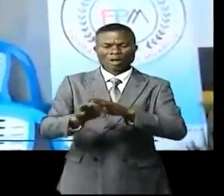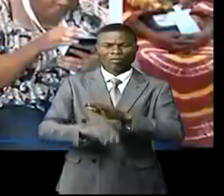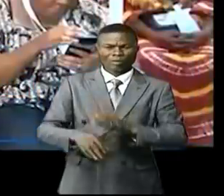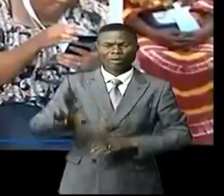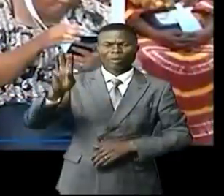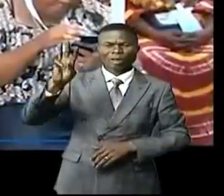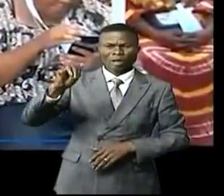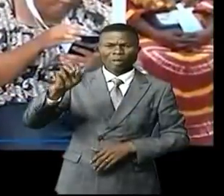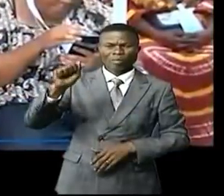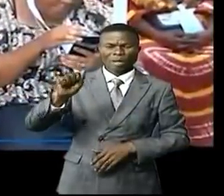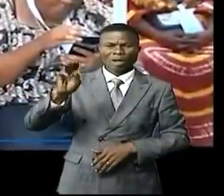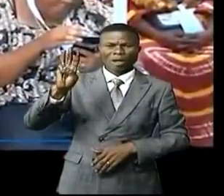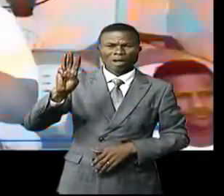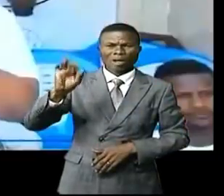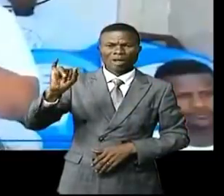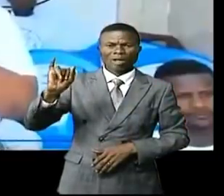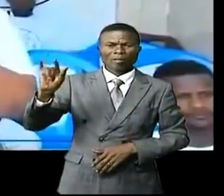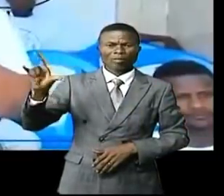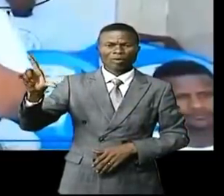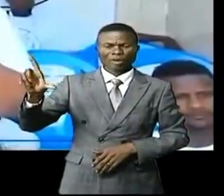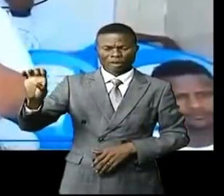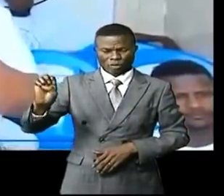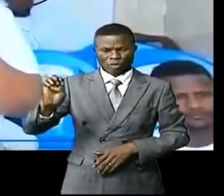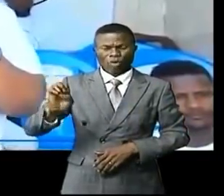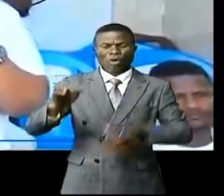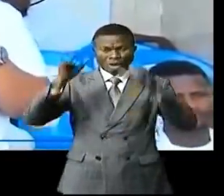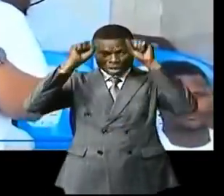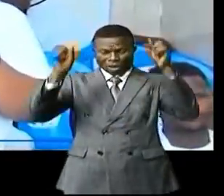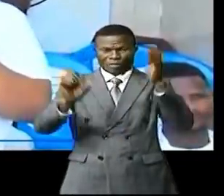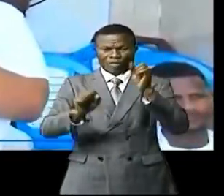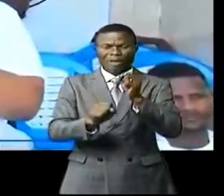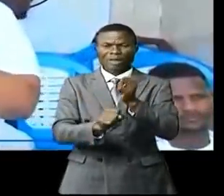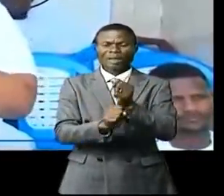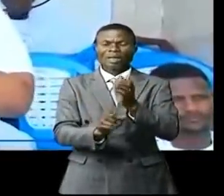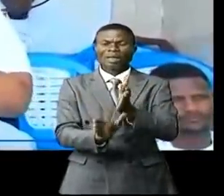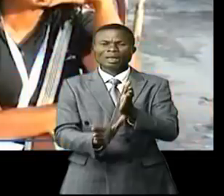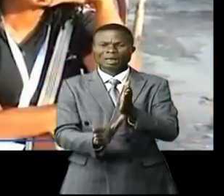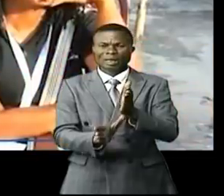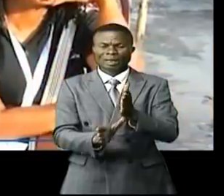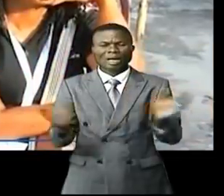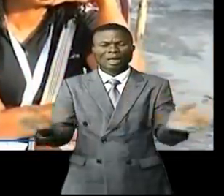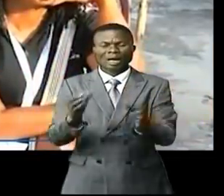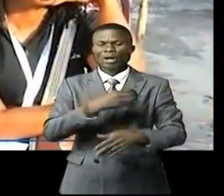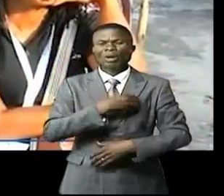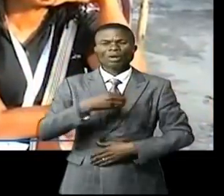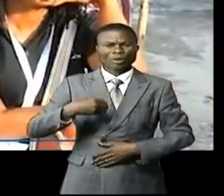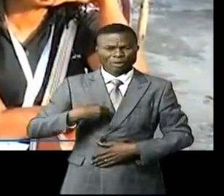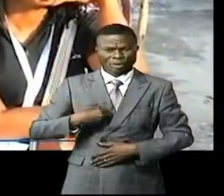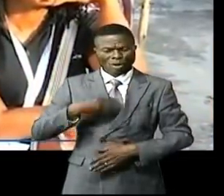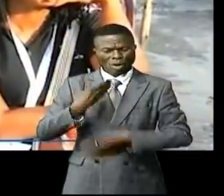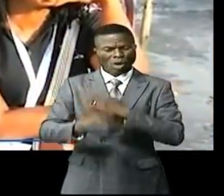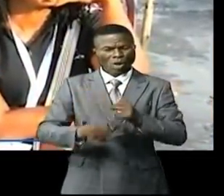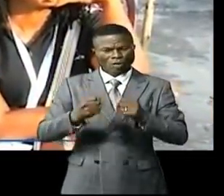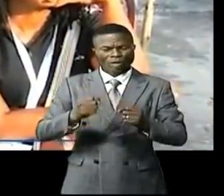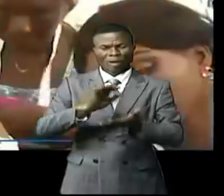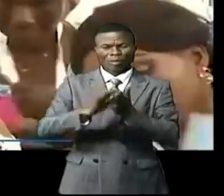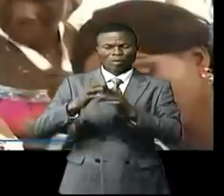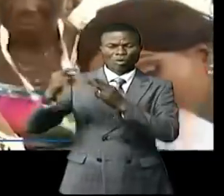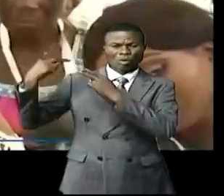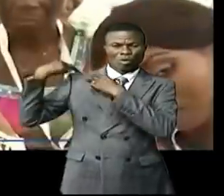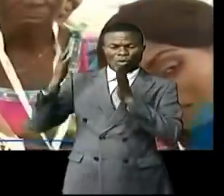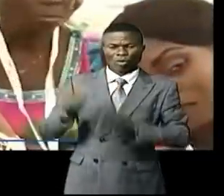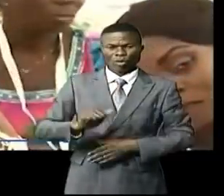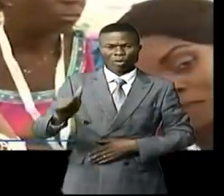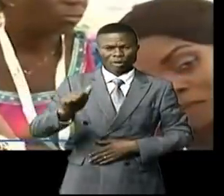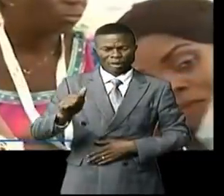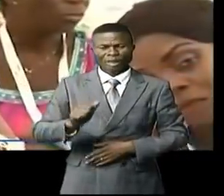une sensibilisation. La vice-présidente de cette structure, Stéphanie Mwabilou, a exhorté ces femmes à se battre pour leur autonomisation et